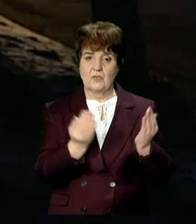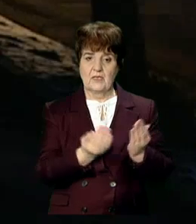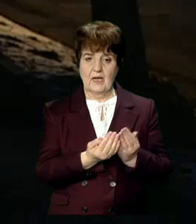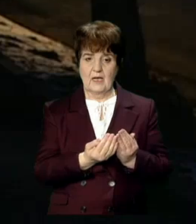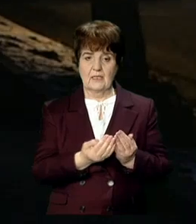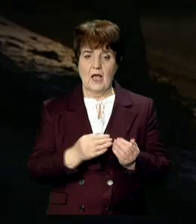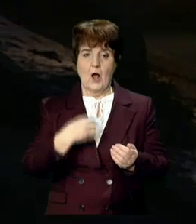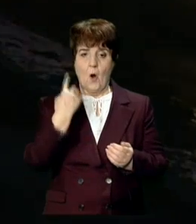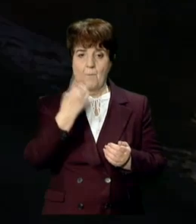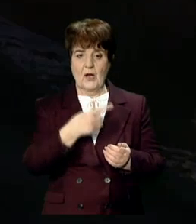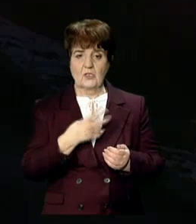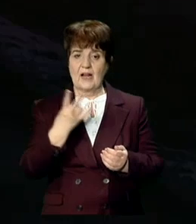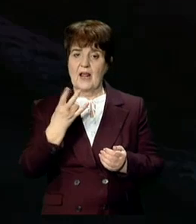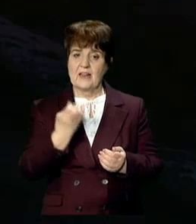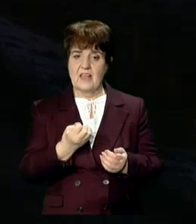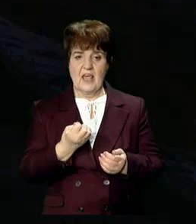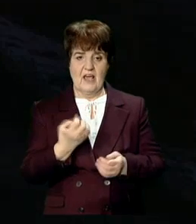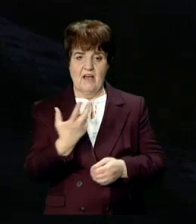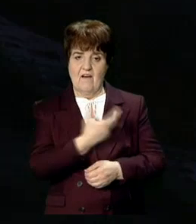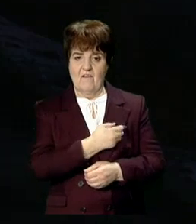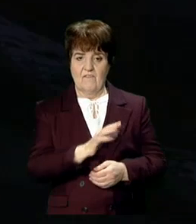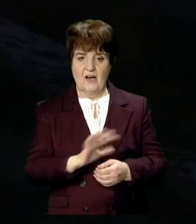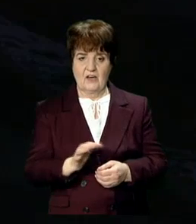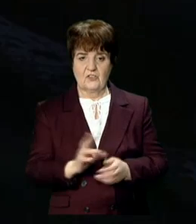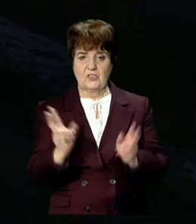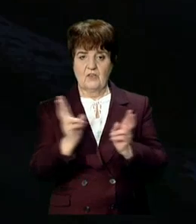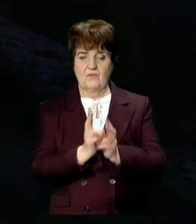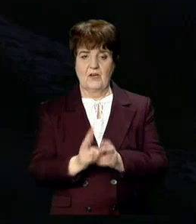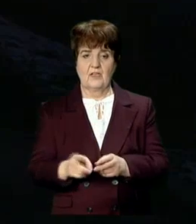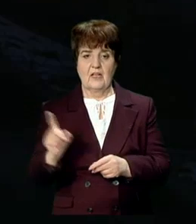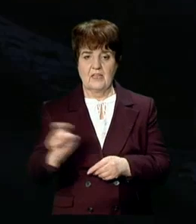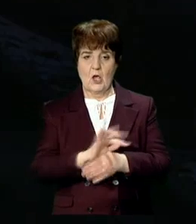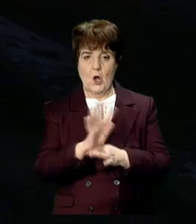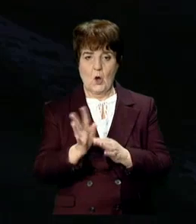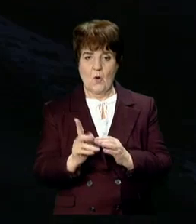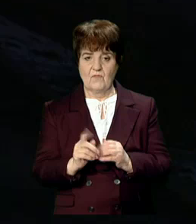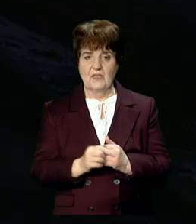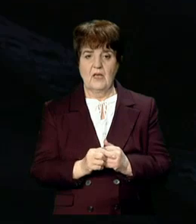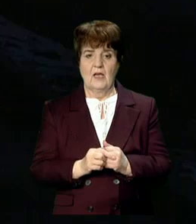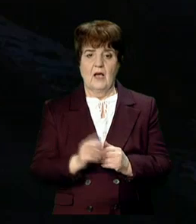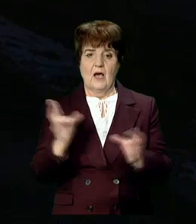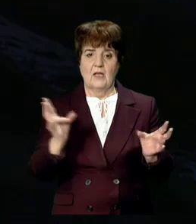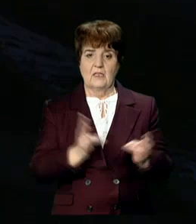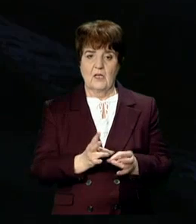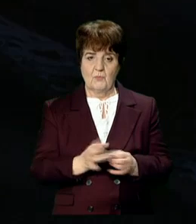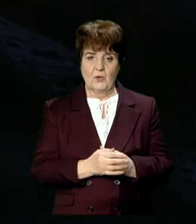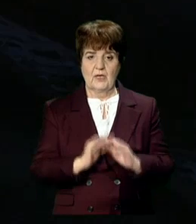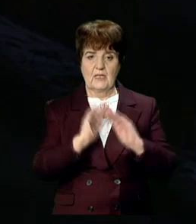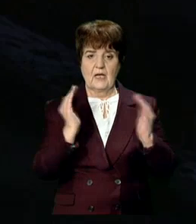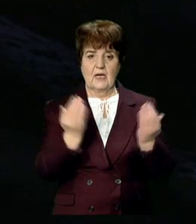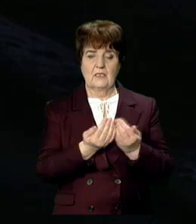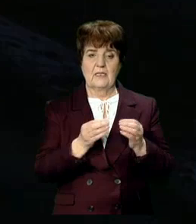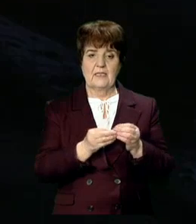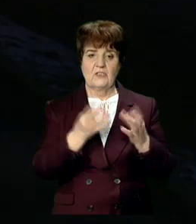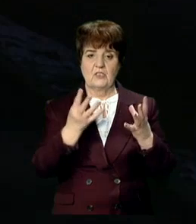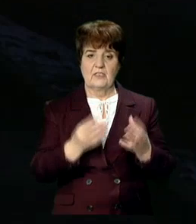o persoană nevaccinată care a intrat în contact cu cineva infectat de COVID va trebui să stea în carantină 10